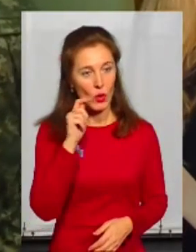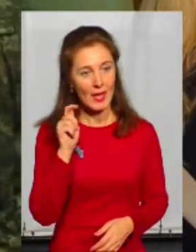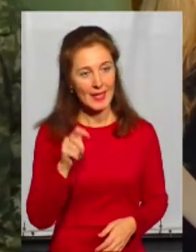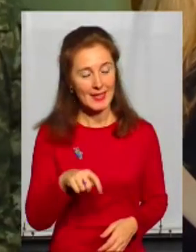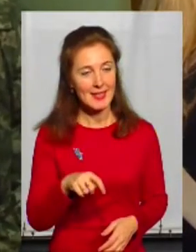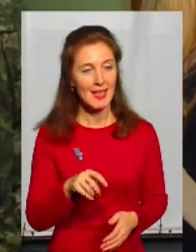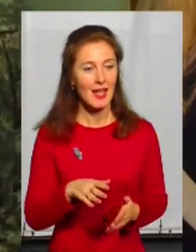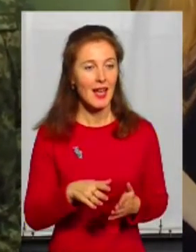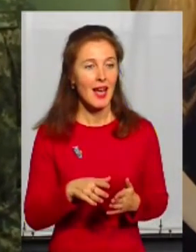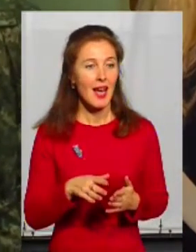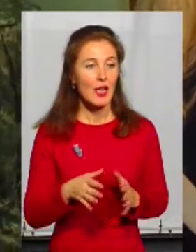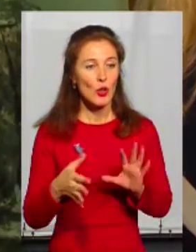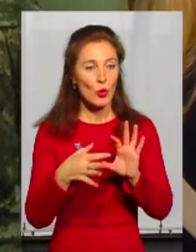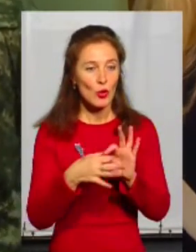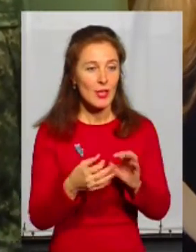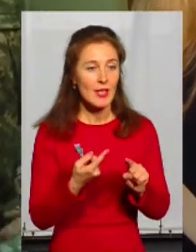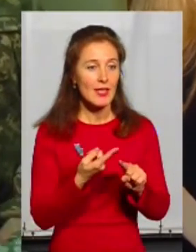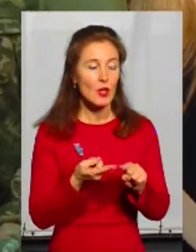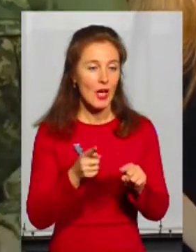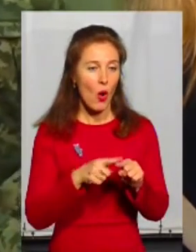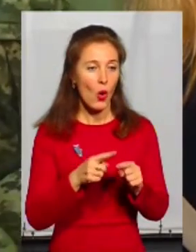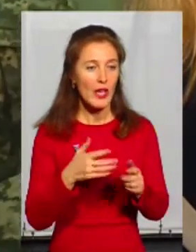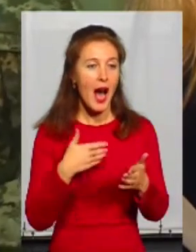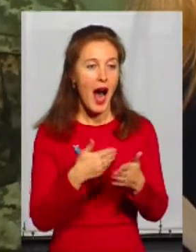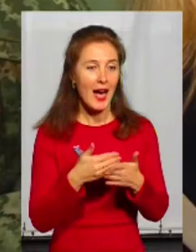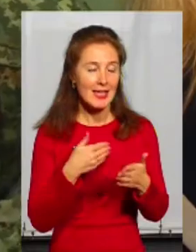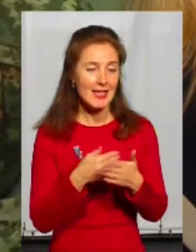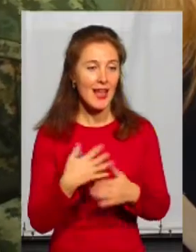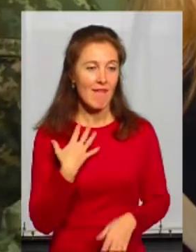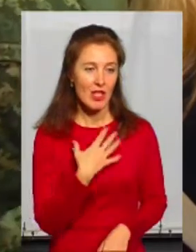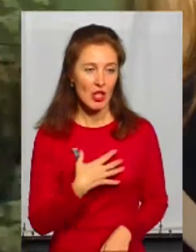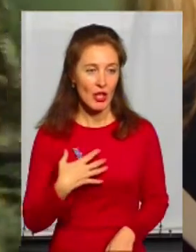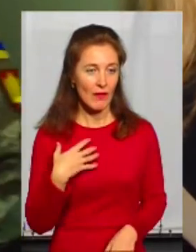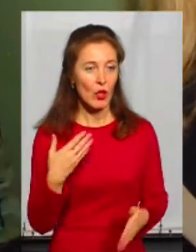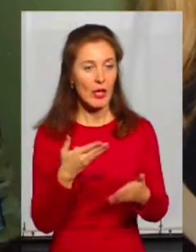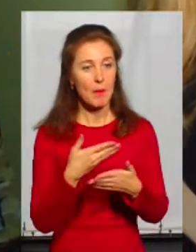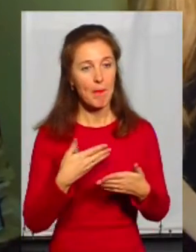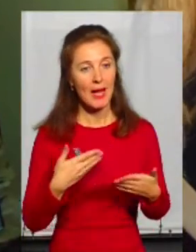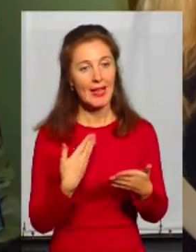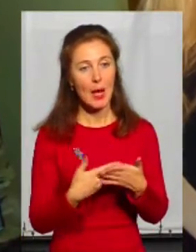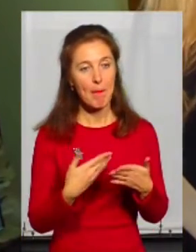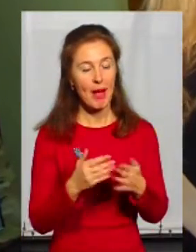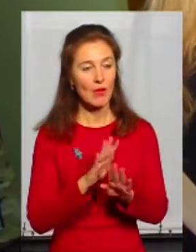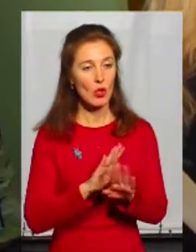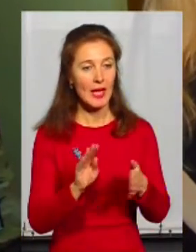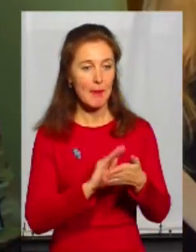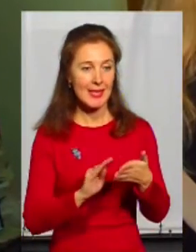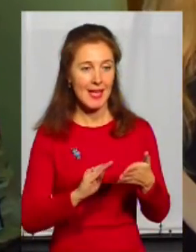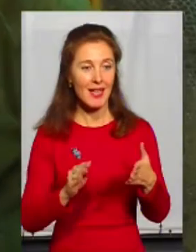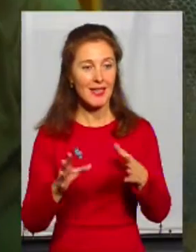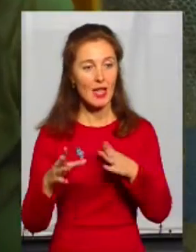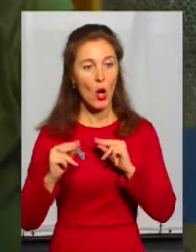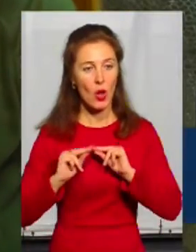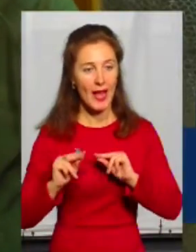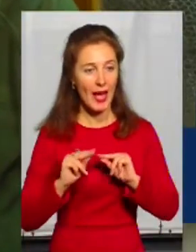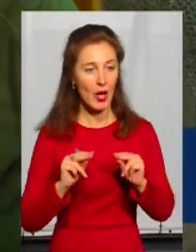важливо долучитися до такої акції важливої. І ми, напевно, не писали так само з колегами ще з шкільних часів.